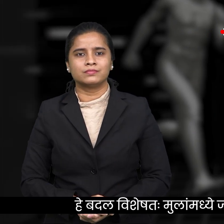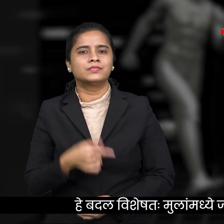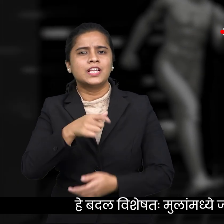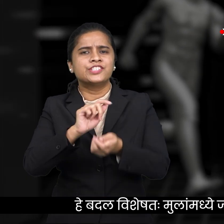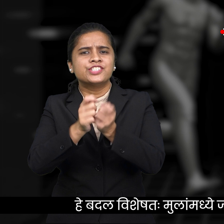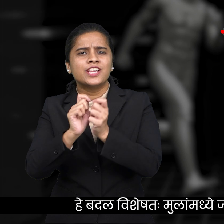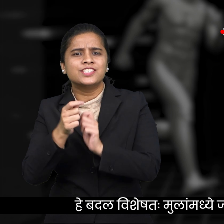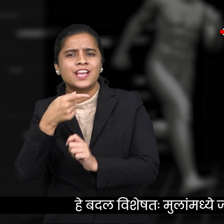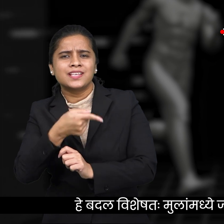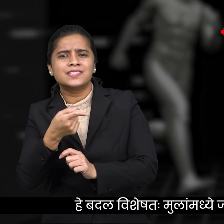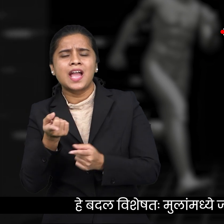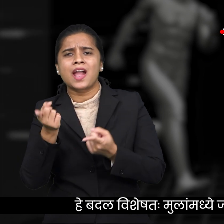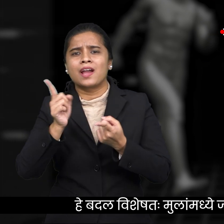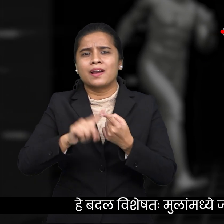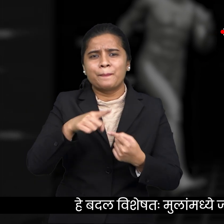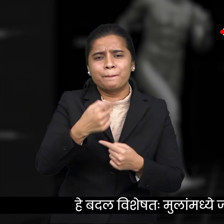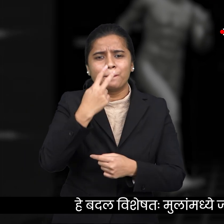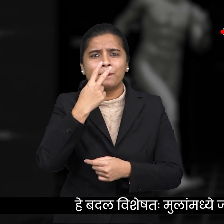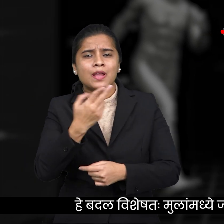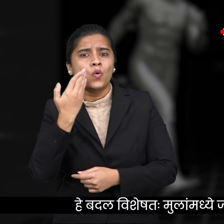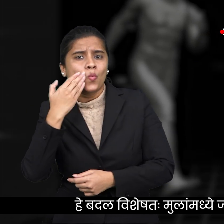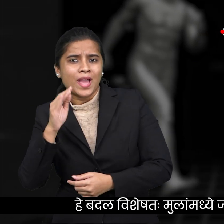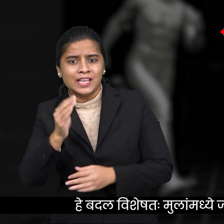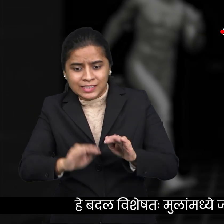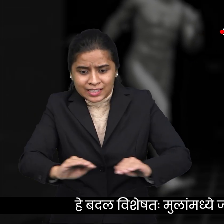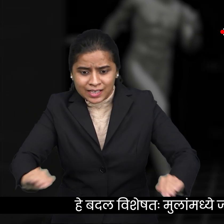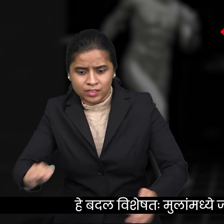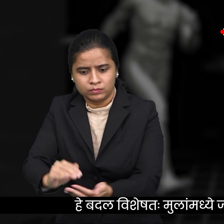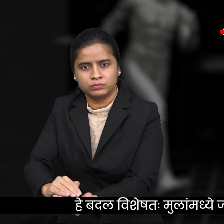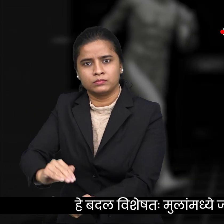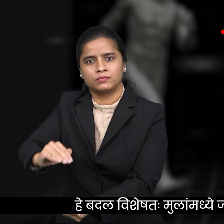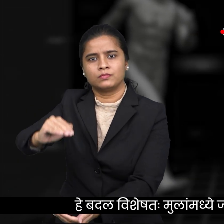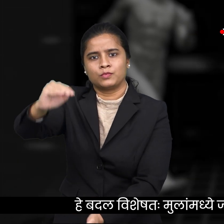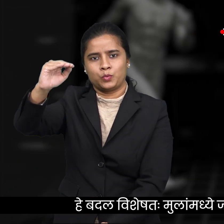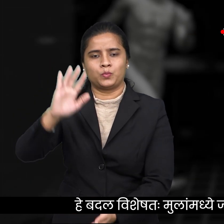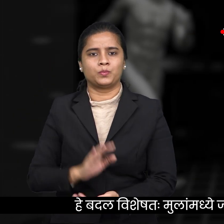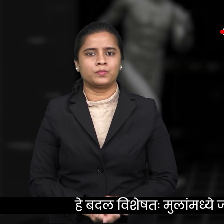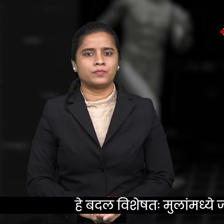हे बदल विशेषतः मुलांमध्ये जसजसे मोठे होतात तसतसे लक्षात येतात.